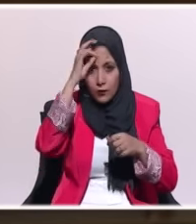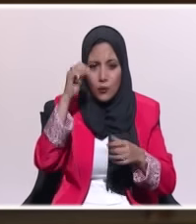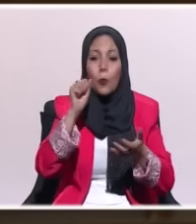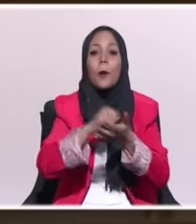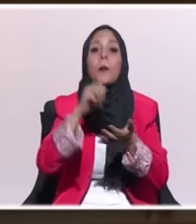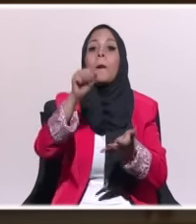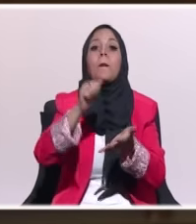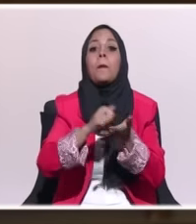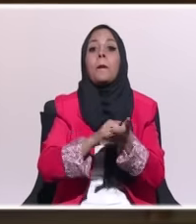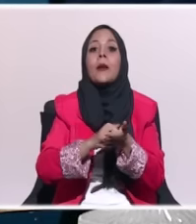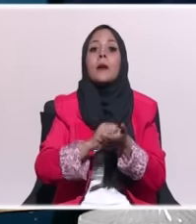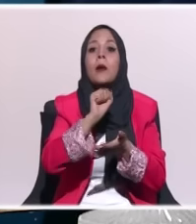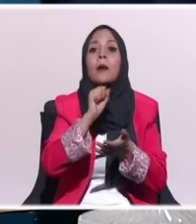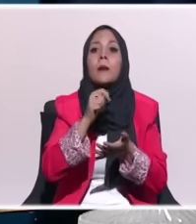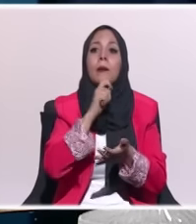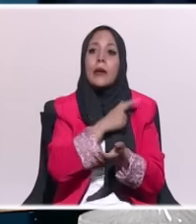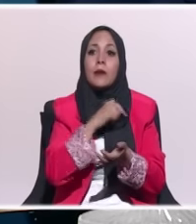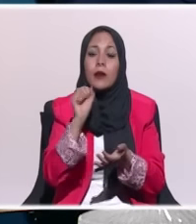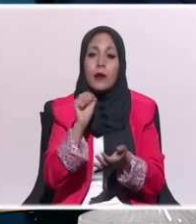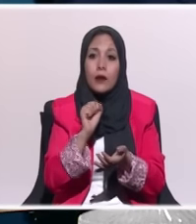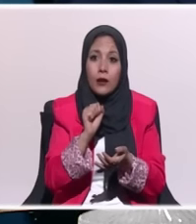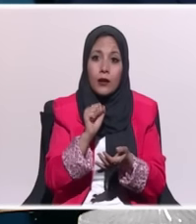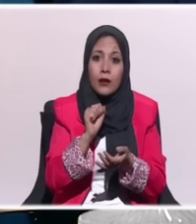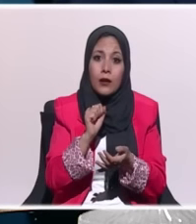فيها بتكتبيها باسمك؟ لا دي